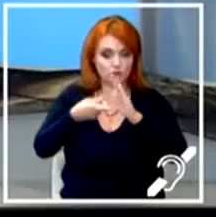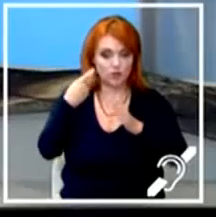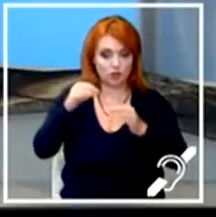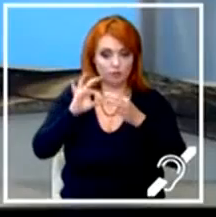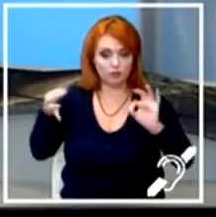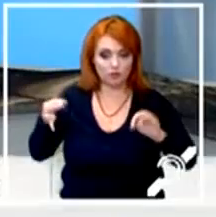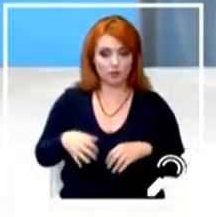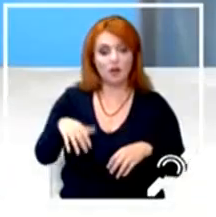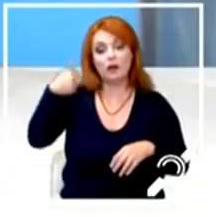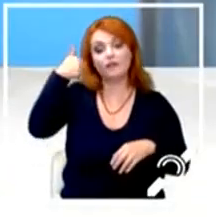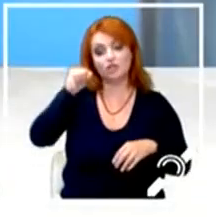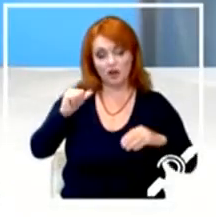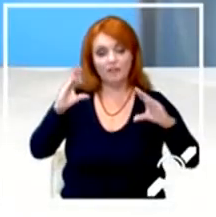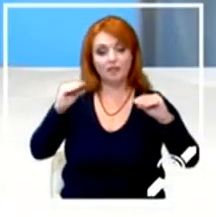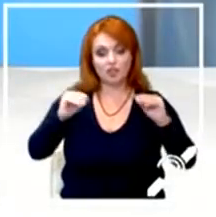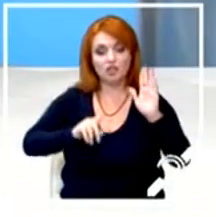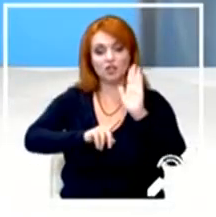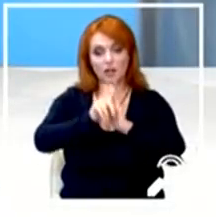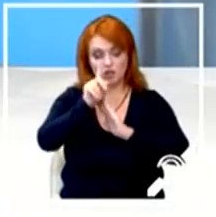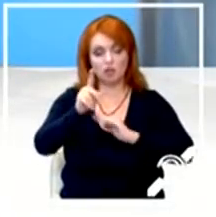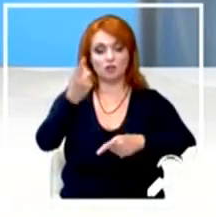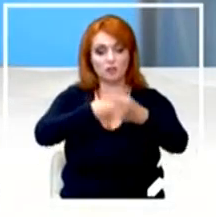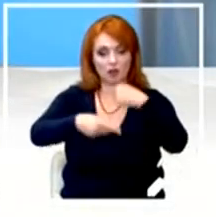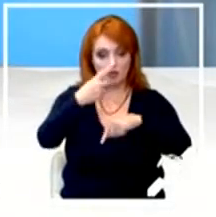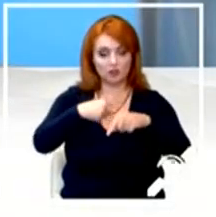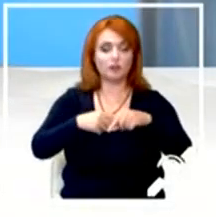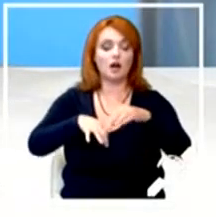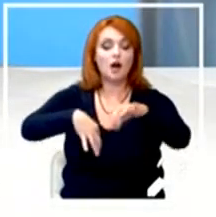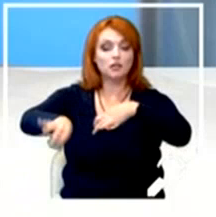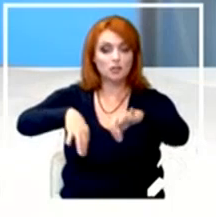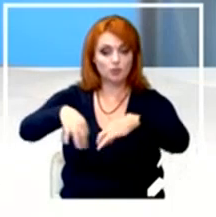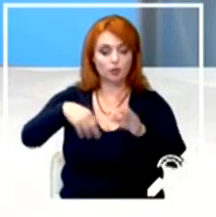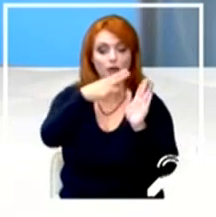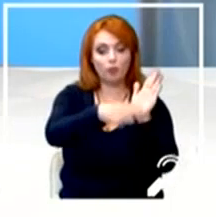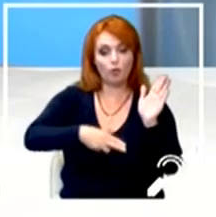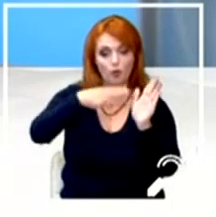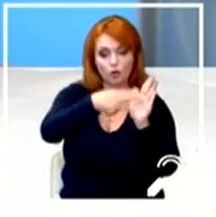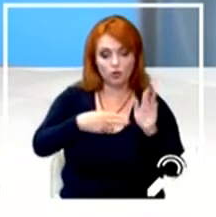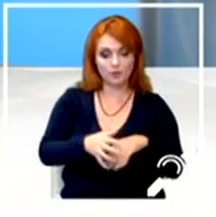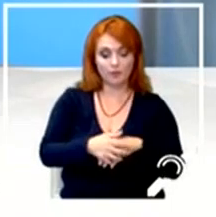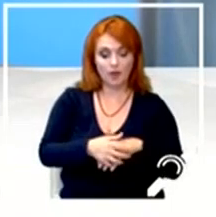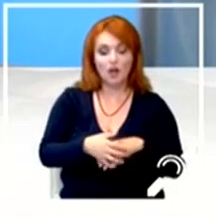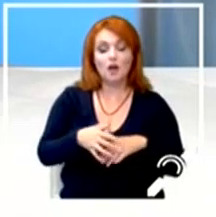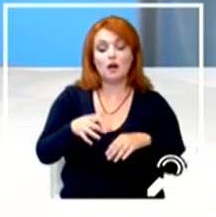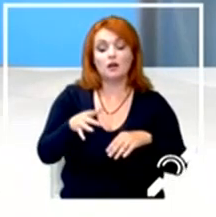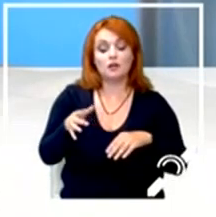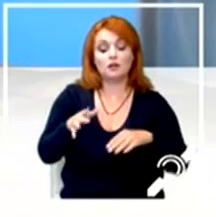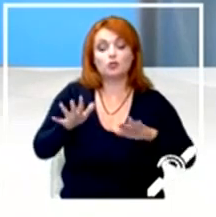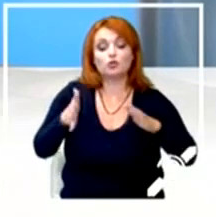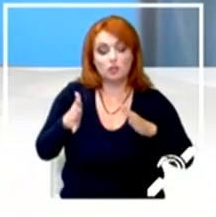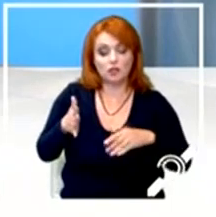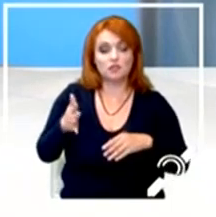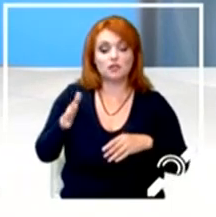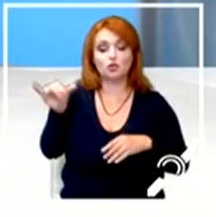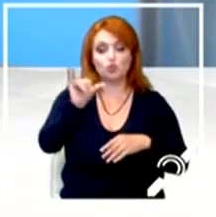aseară a fost preluată circulația pe porțiunea de calea ferată din sudul Republicii Moldova a variată după ce Câteva vagoane ale unui